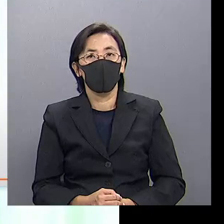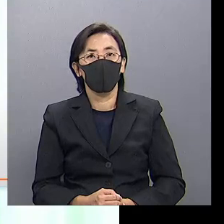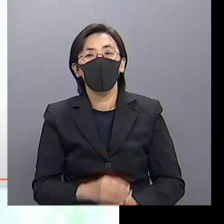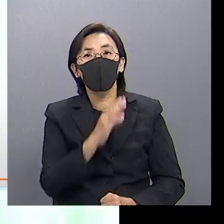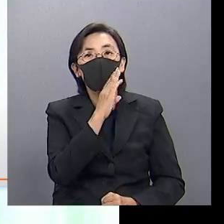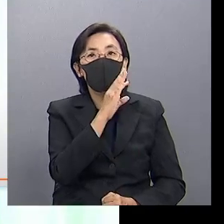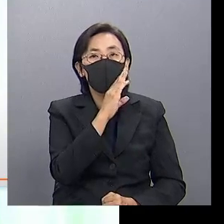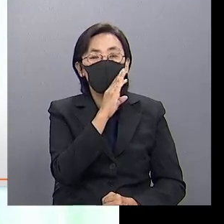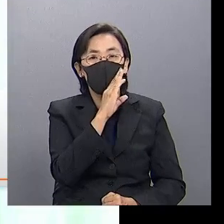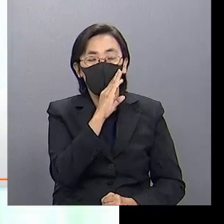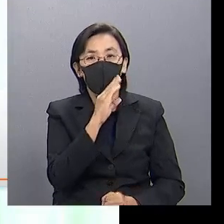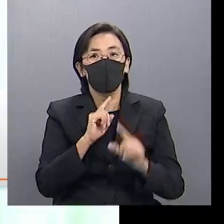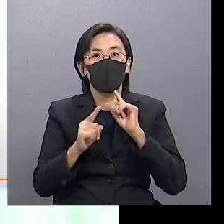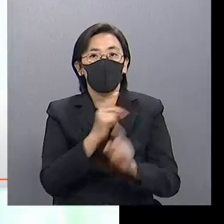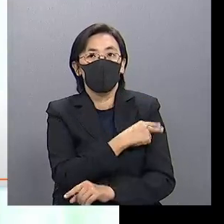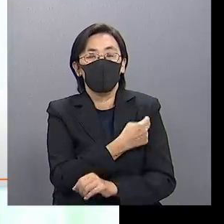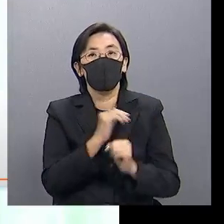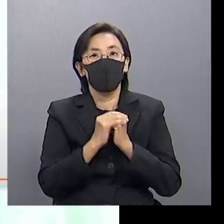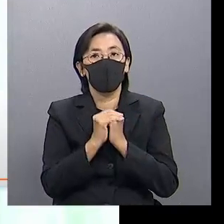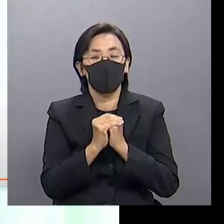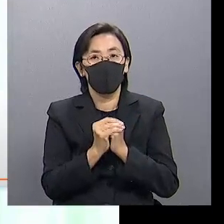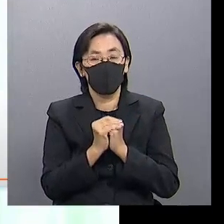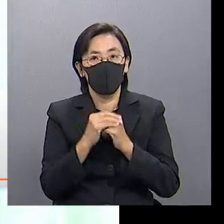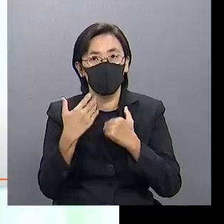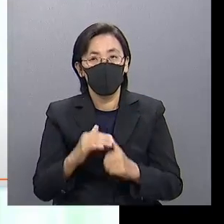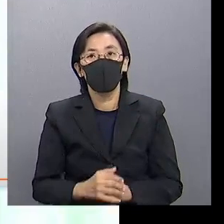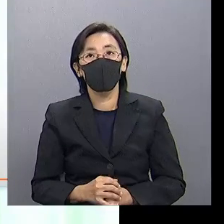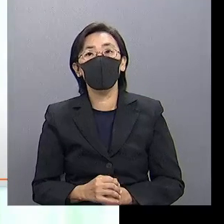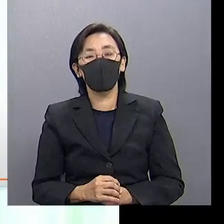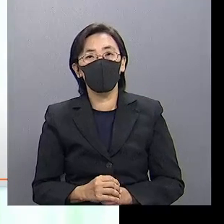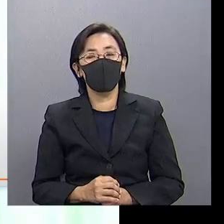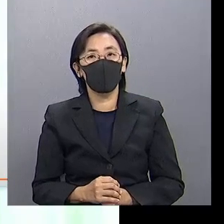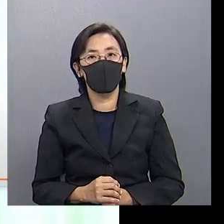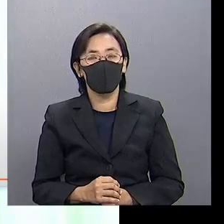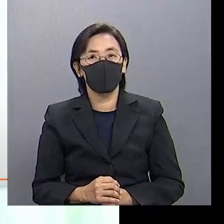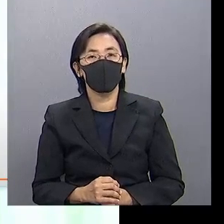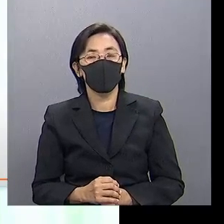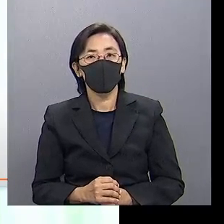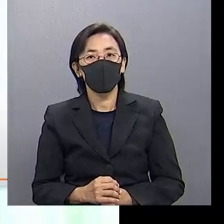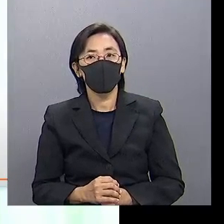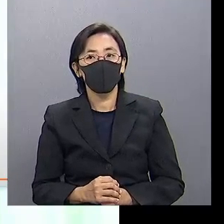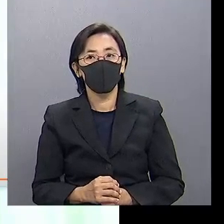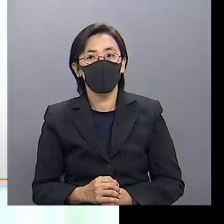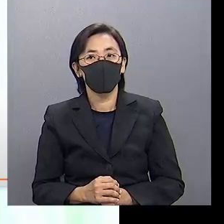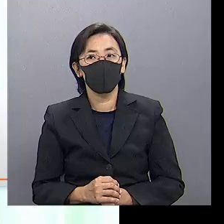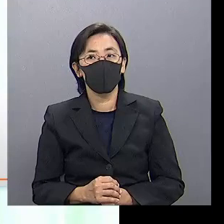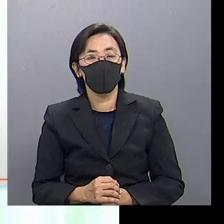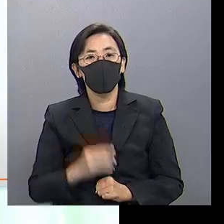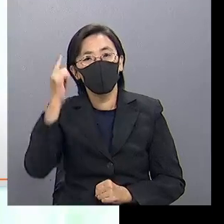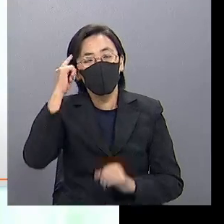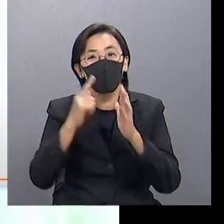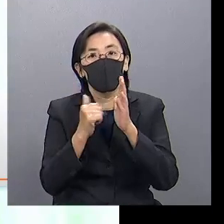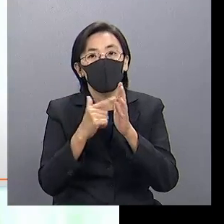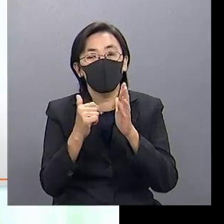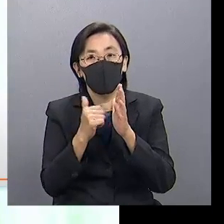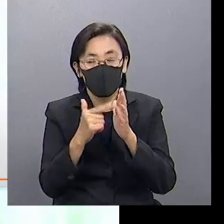แผงจีนทสามารแงข้อควรระวังได้แล้วหรอวาข้ในฉลาดยา มีคำ